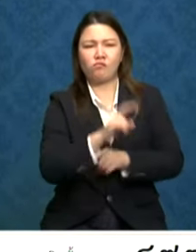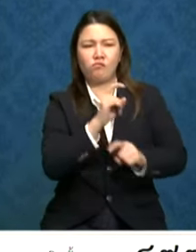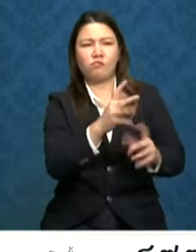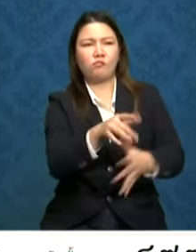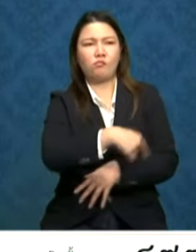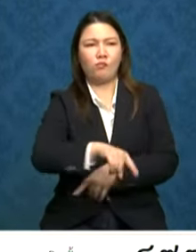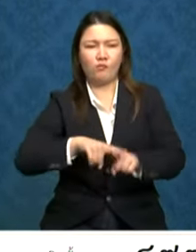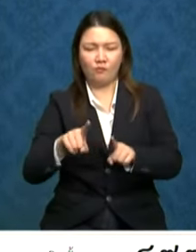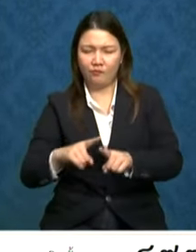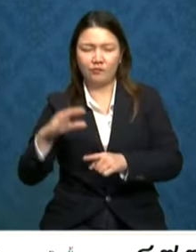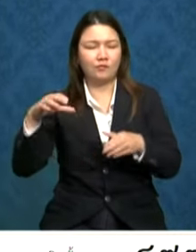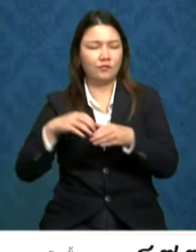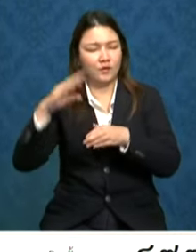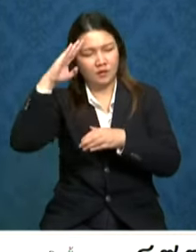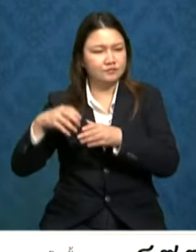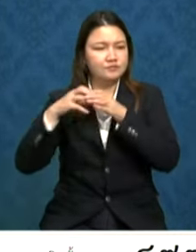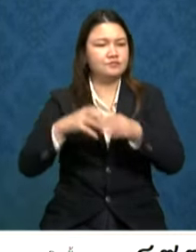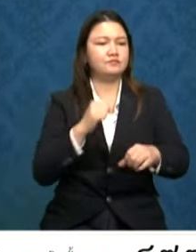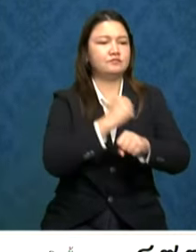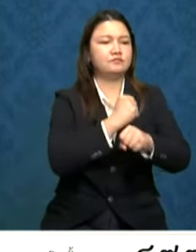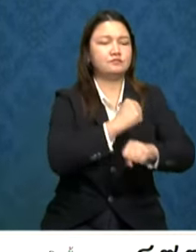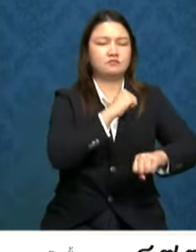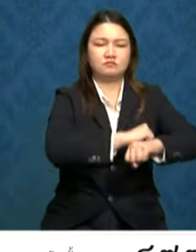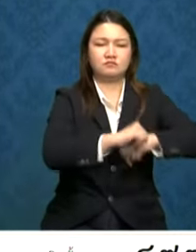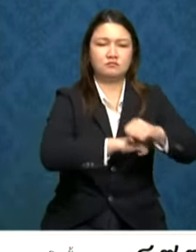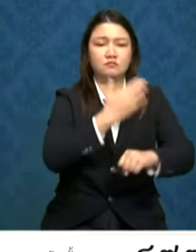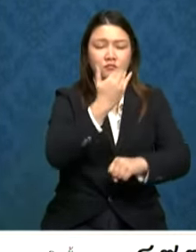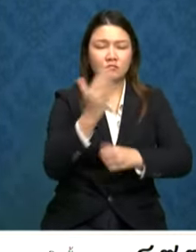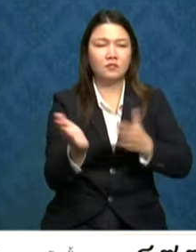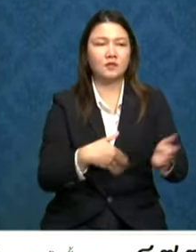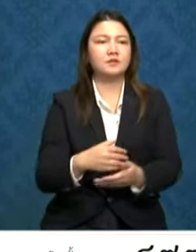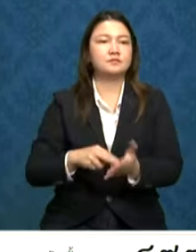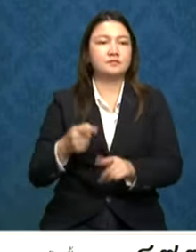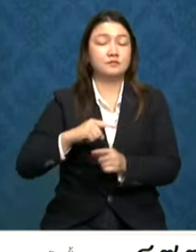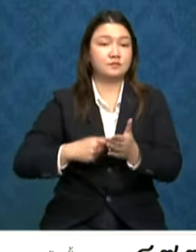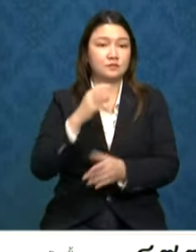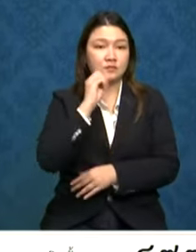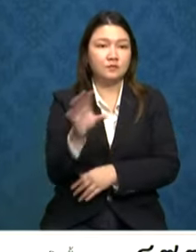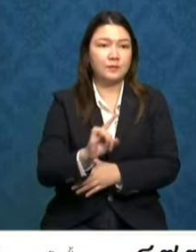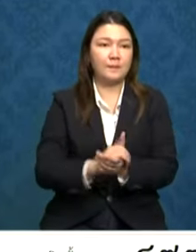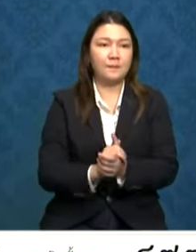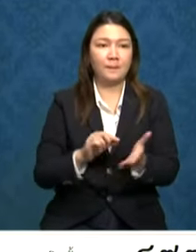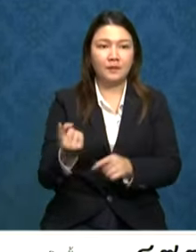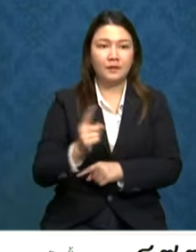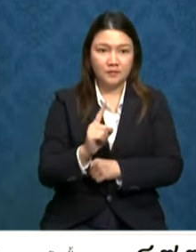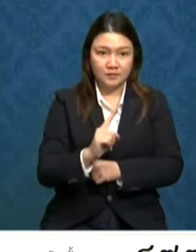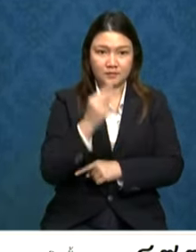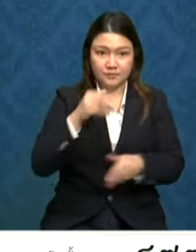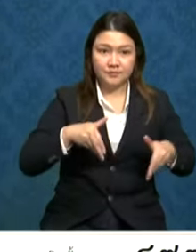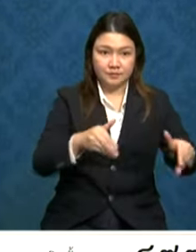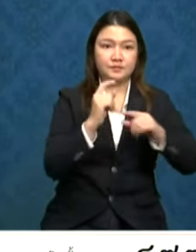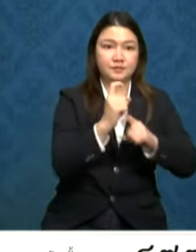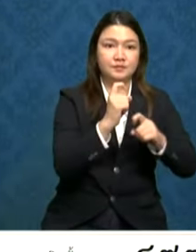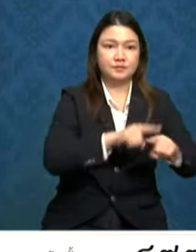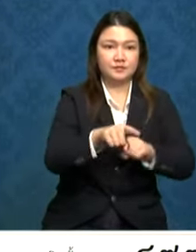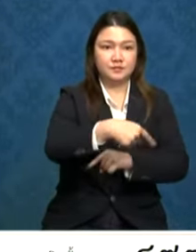พัฒนาก็ยังดำเนินการอยู่ซึ่งเริ่มต้นมาเนี่ยนะครับกิจกรรมของทหารพัฒนาเนี่ยเขาดำเนินการพื้นที่ล่อแหลมอย่าง